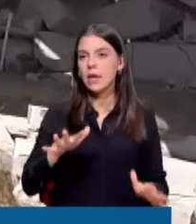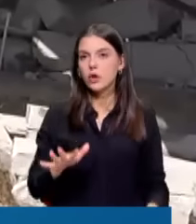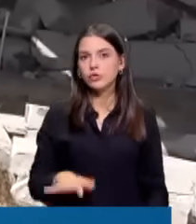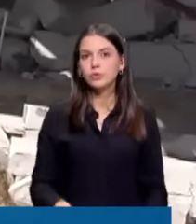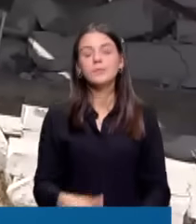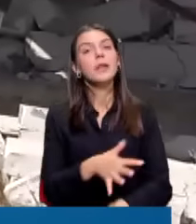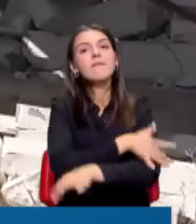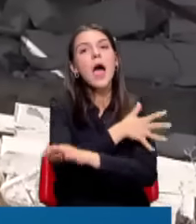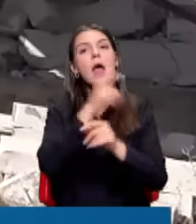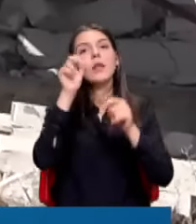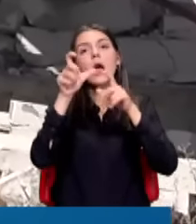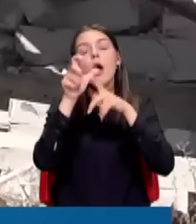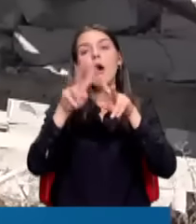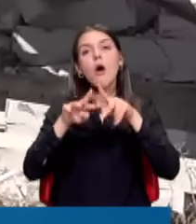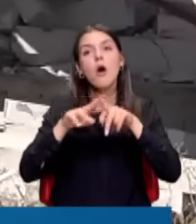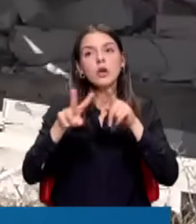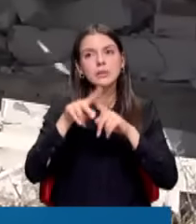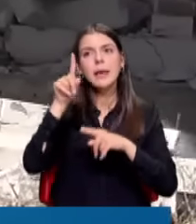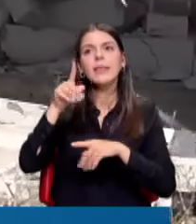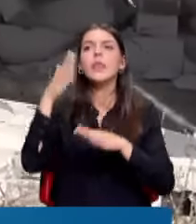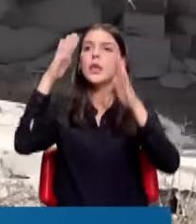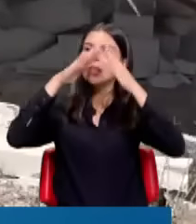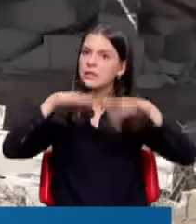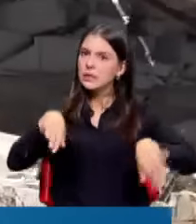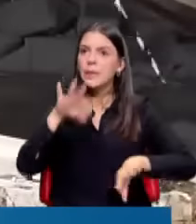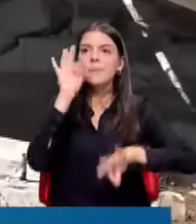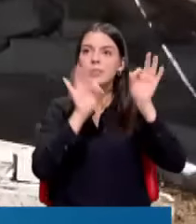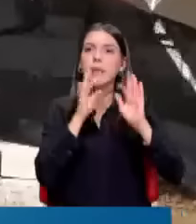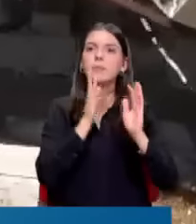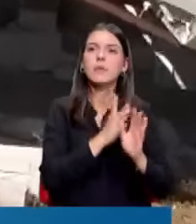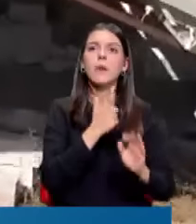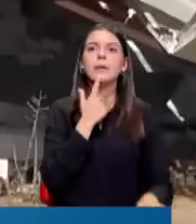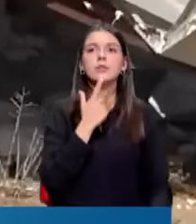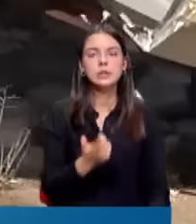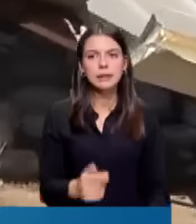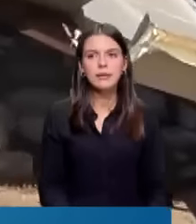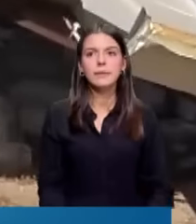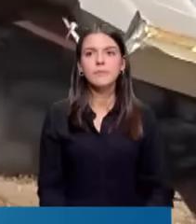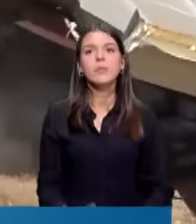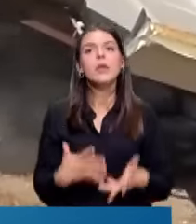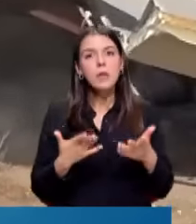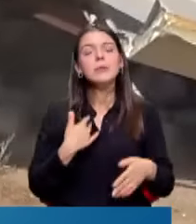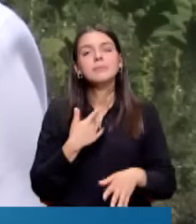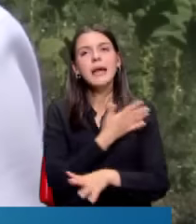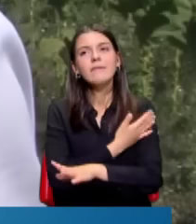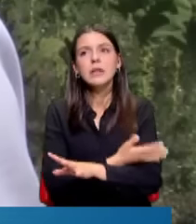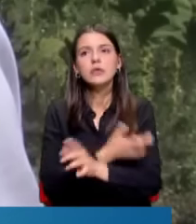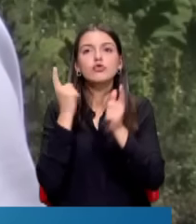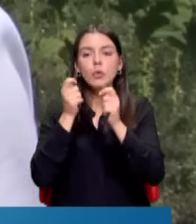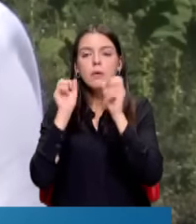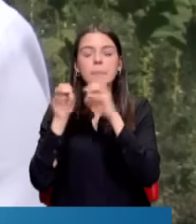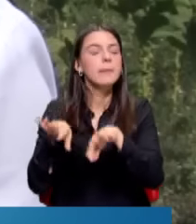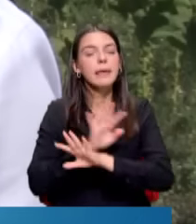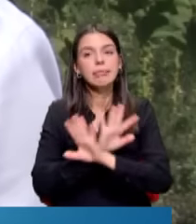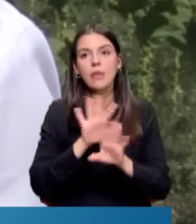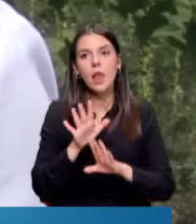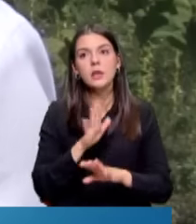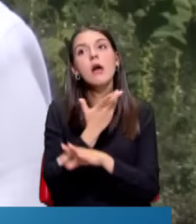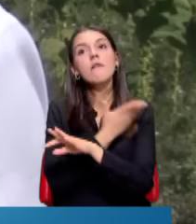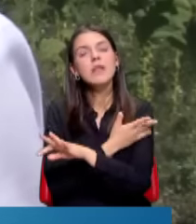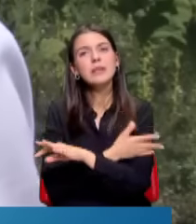Osman Varol yıkımların da denetimlerin de devam edeceğinin sinyalini verdi. Tabii ki biz vatandaşımızı mağdur etmek niyetinde değiliz.